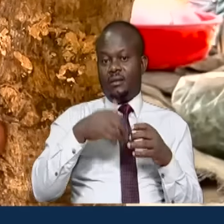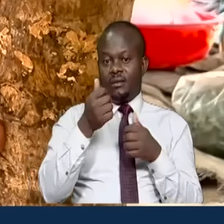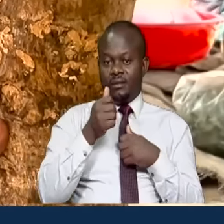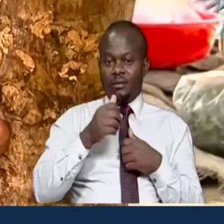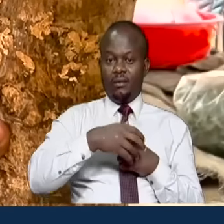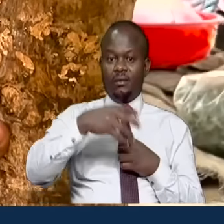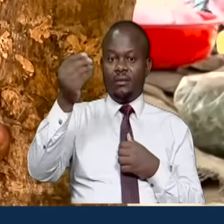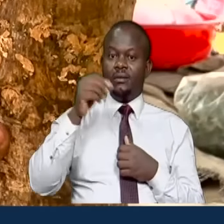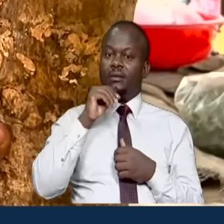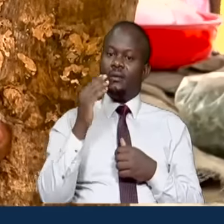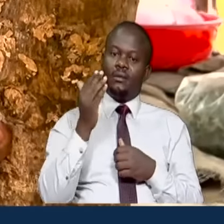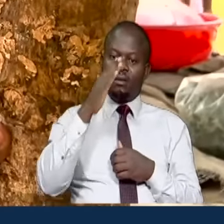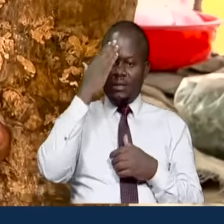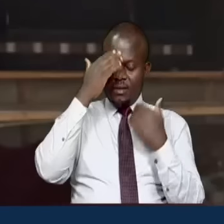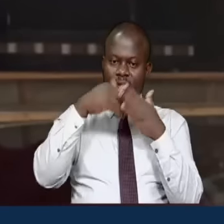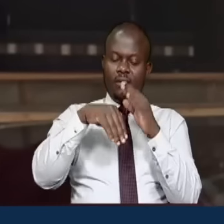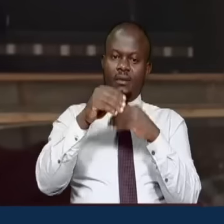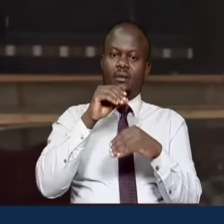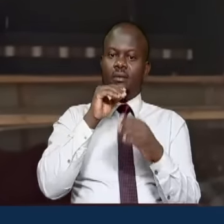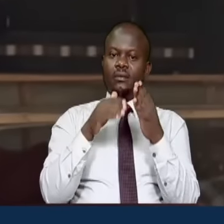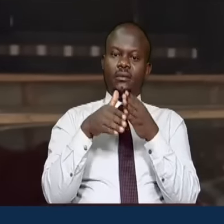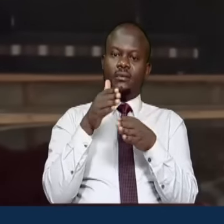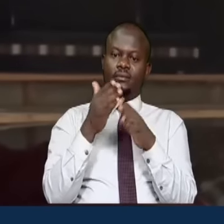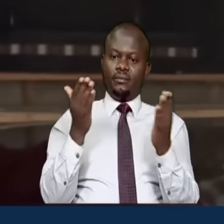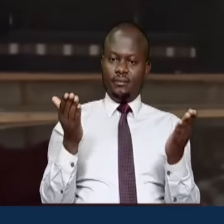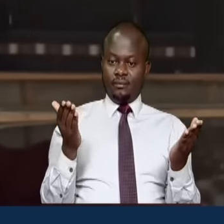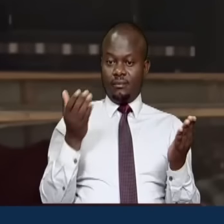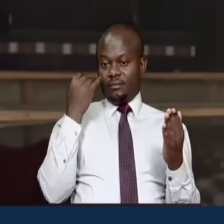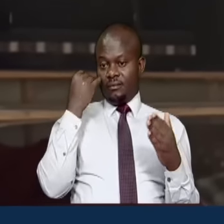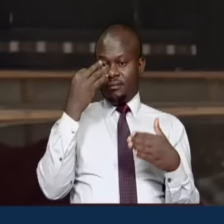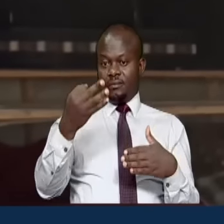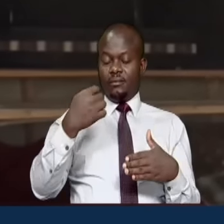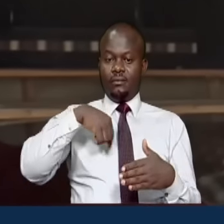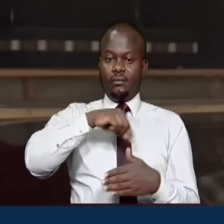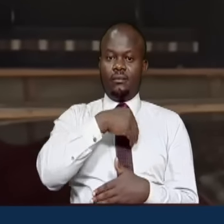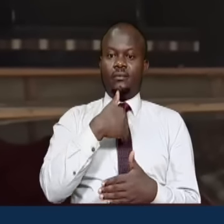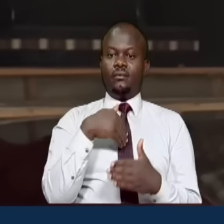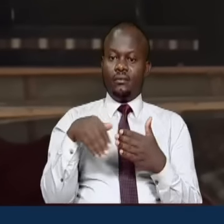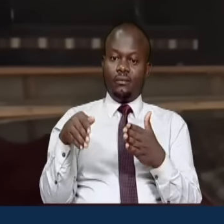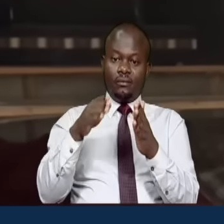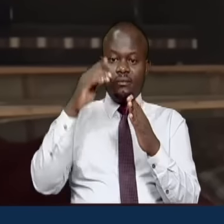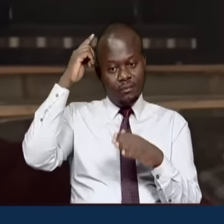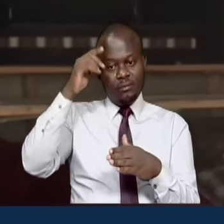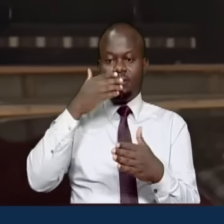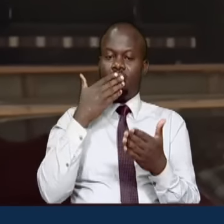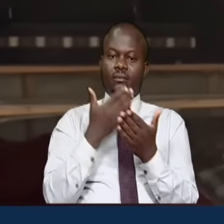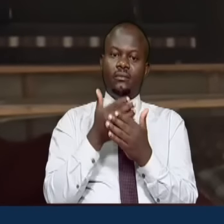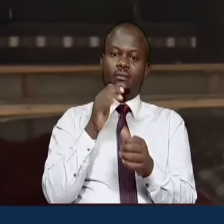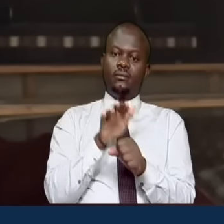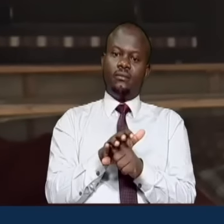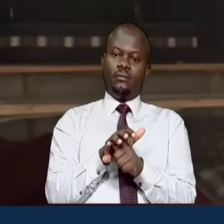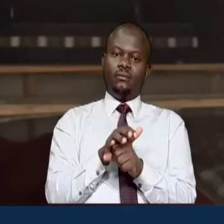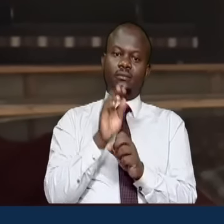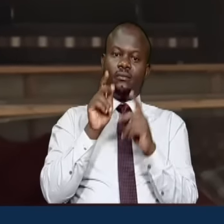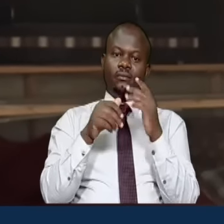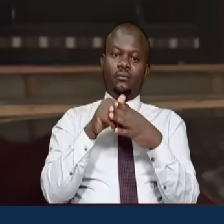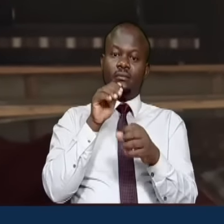kubera isoko riba ritubakiye. Tubaye dufite nka kaburimbo byaba ari byiza, abantu